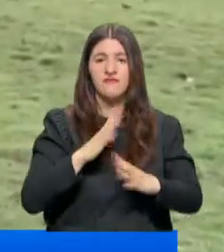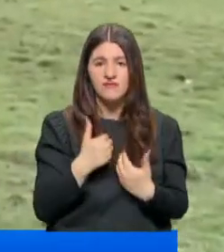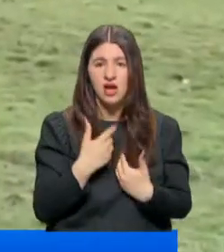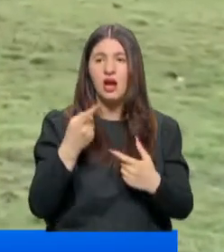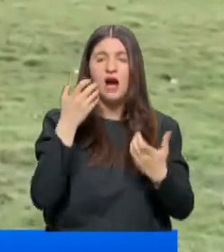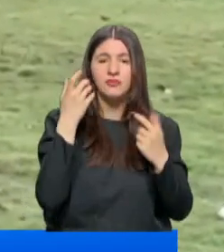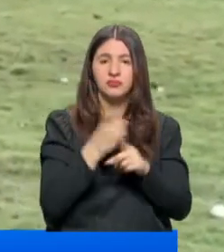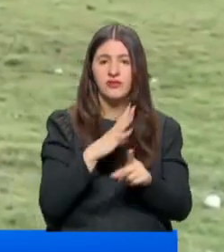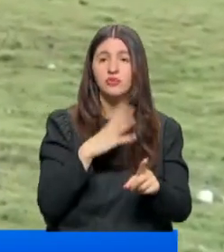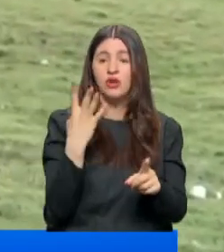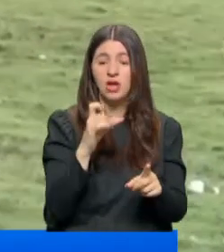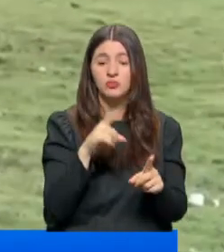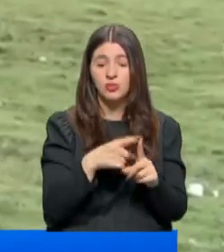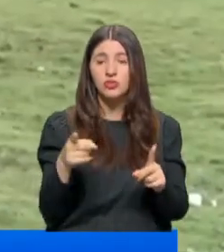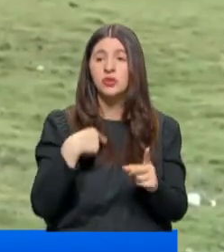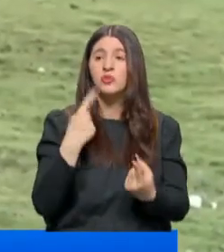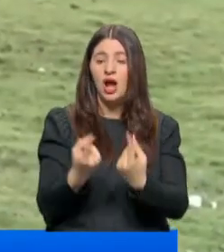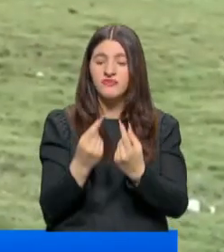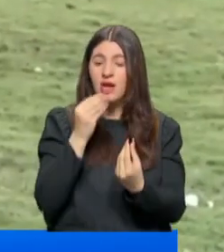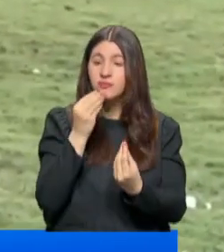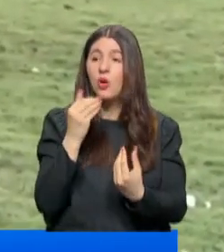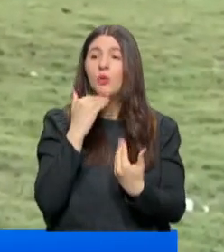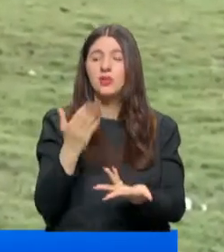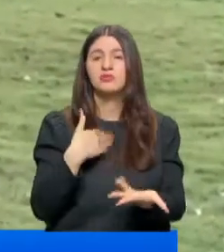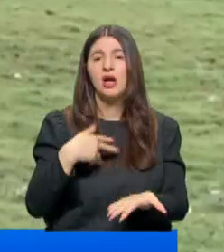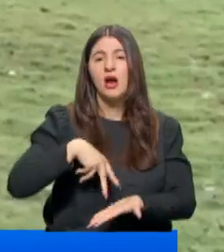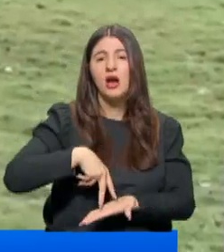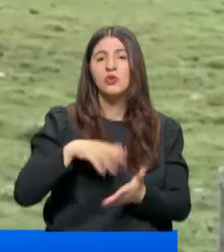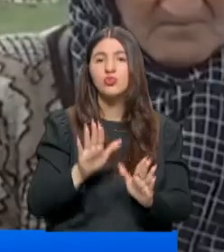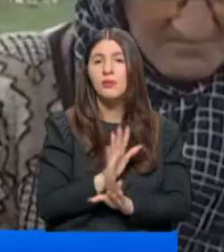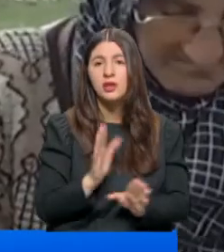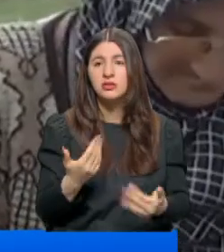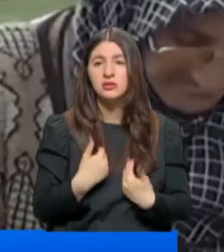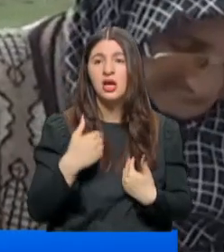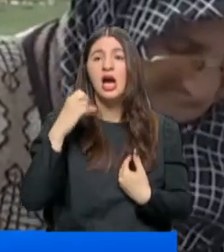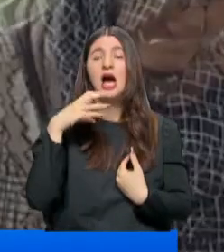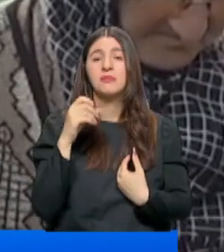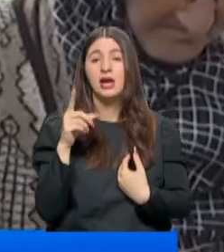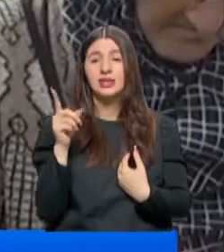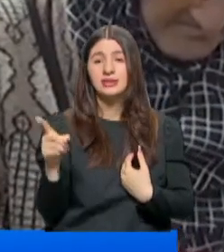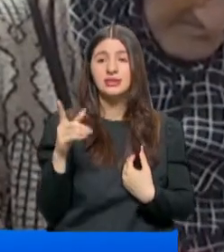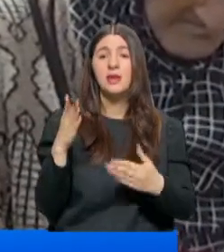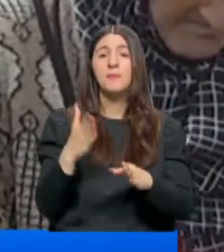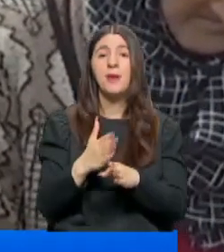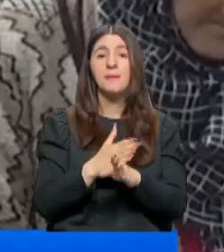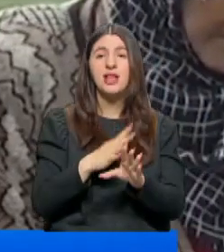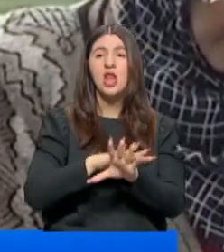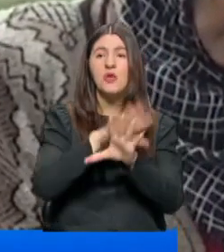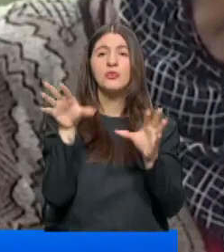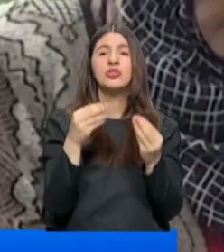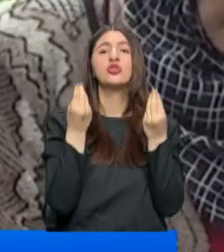ki biz burada 4 ay boyunca hayvanlarımızı meraya çıkartamazsak biz ayakta duramayız. AK Parti'nin memleketin